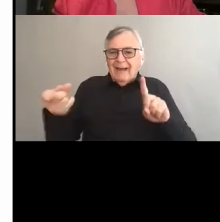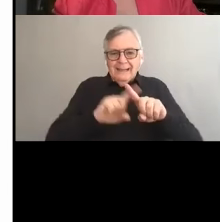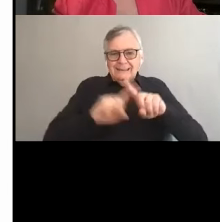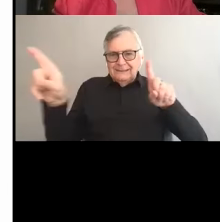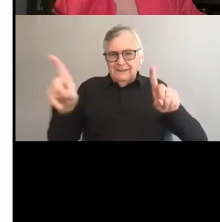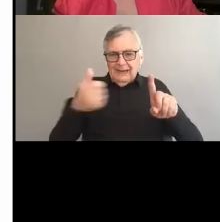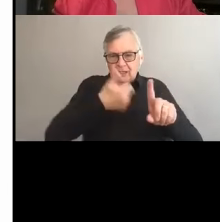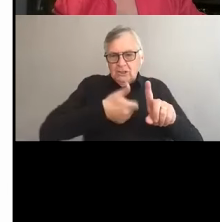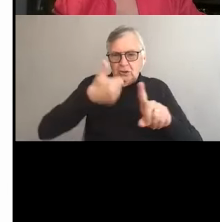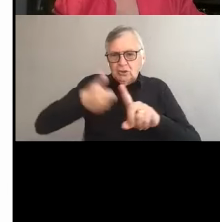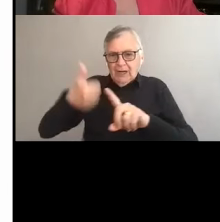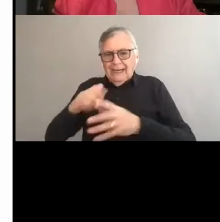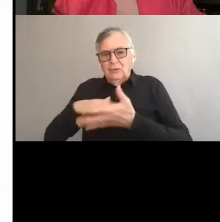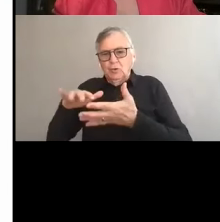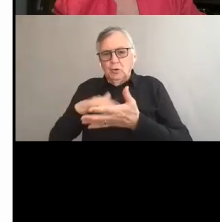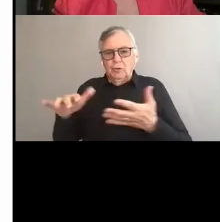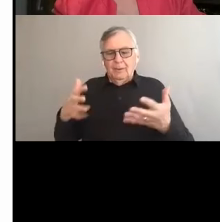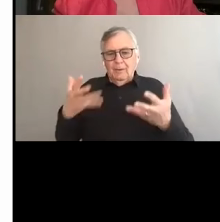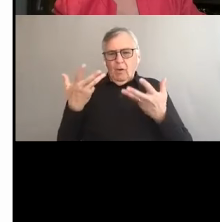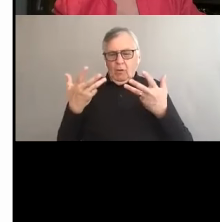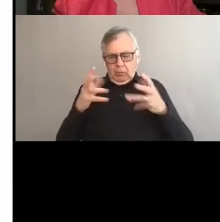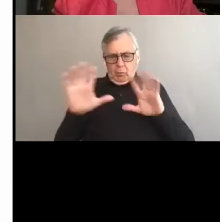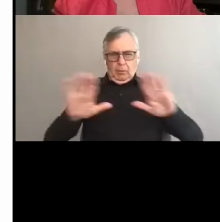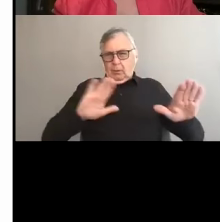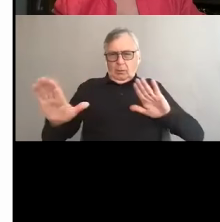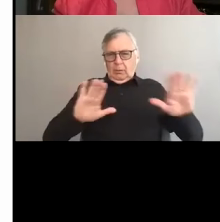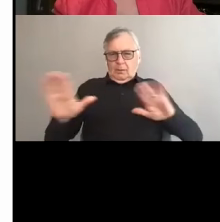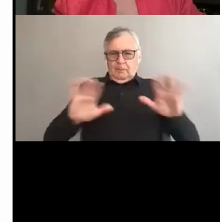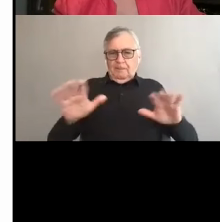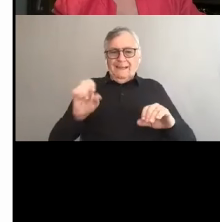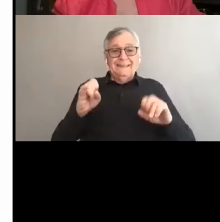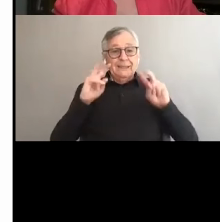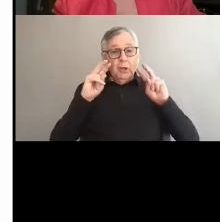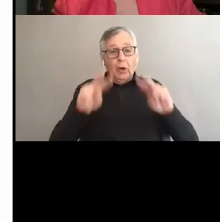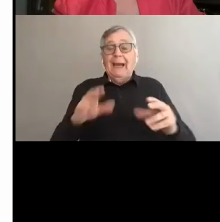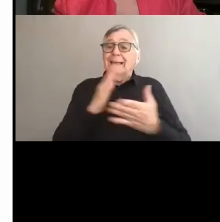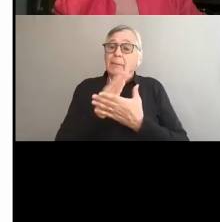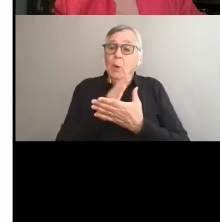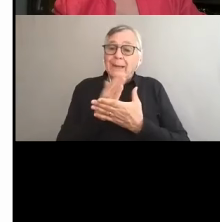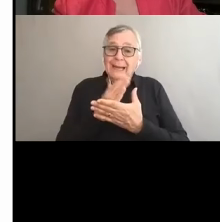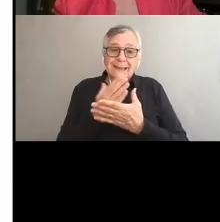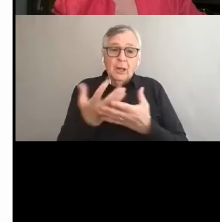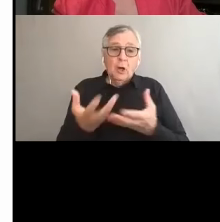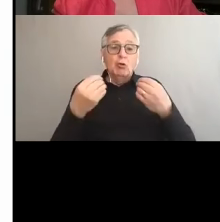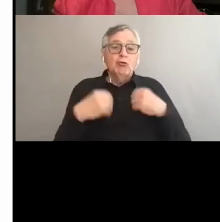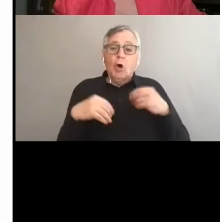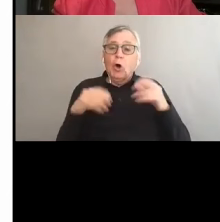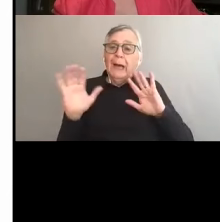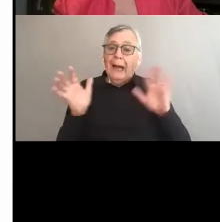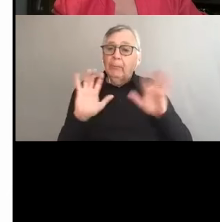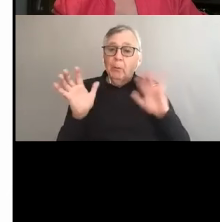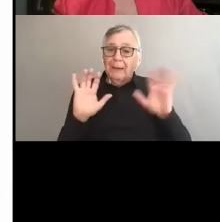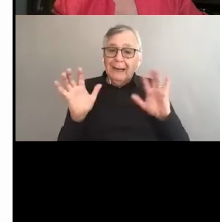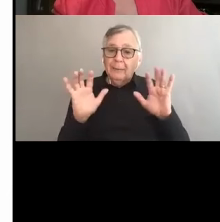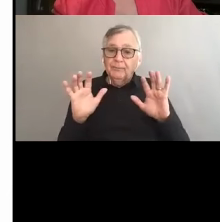dans chacune des études. Donc, il fallait départager un peu le tout. Puis si on regarde en moyenne, ça nous donne à peu près